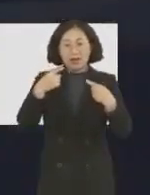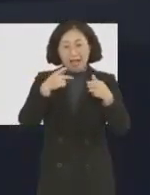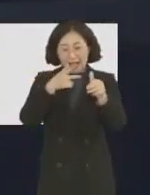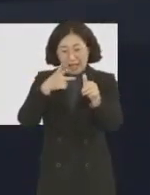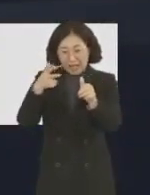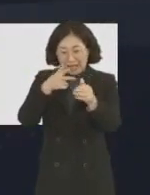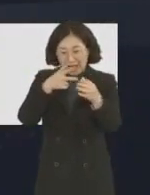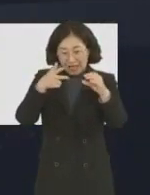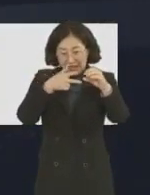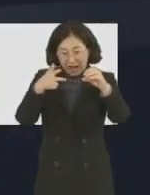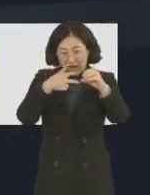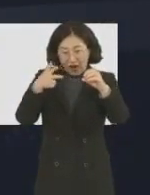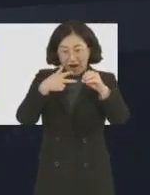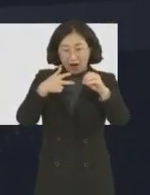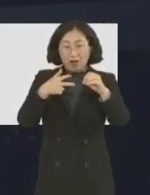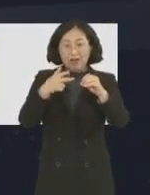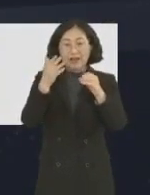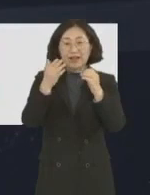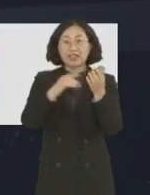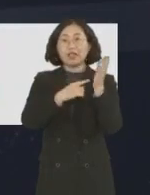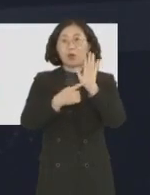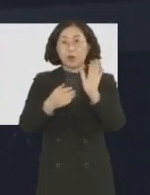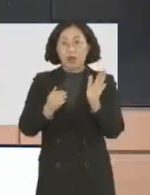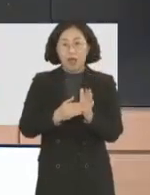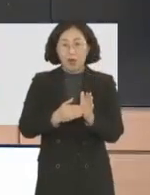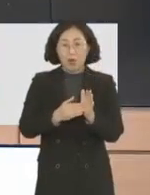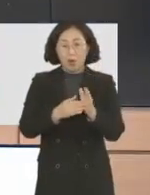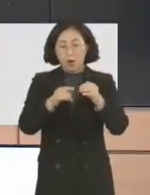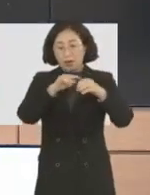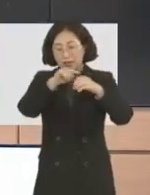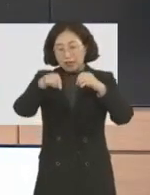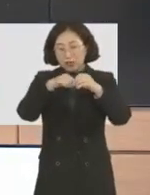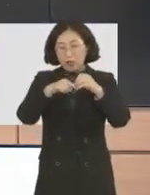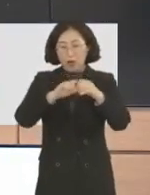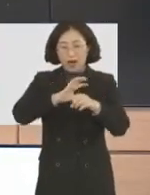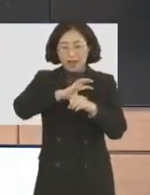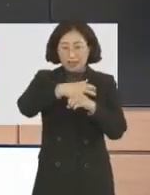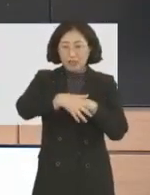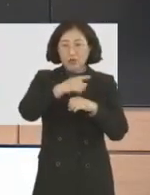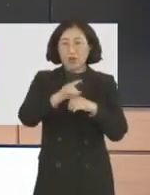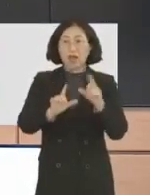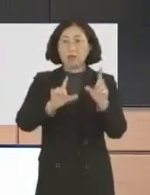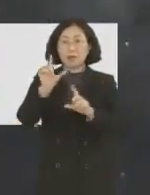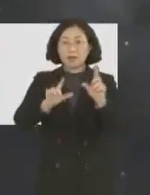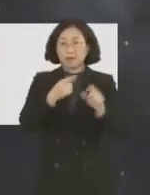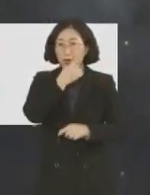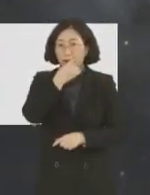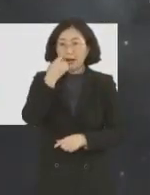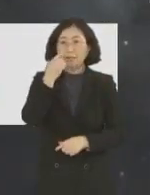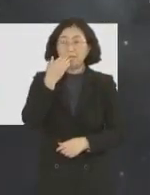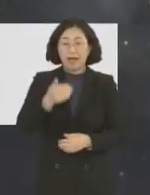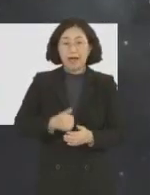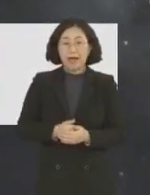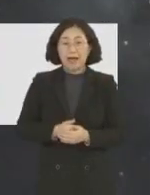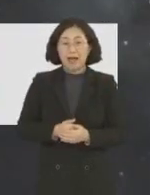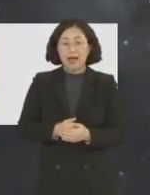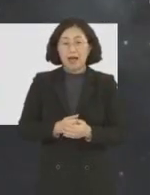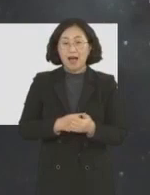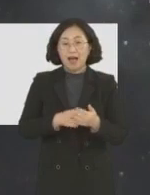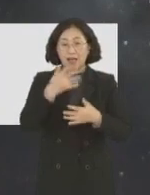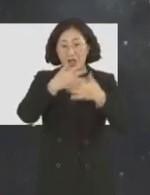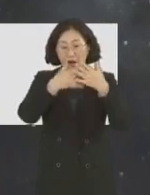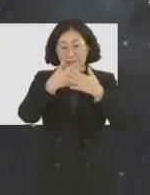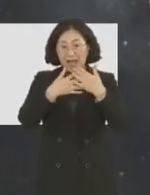촬영한 사진들을 차례로 공개했으며 달 표면과 지구의 모습을 선명하게 확인할 수 있습니다 이번 공개 영상은